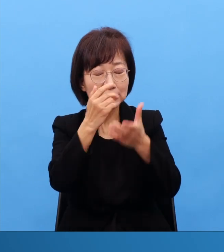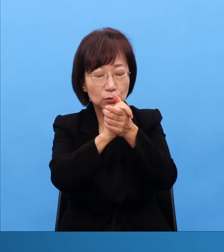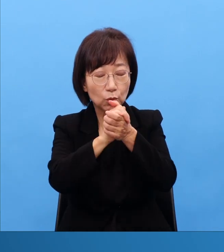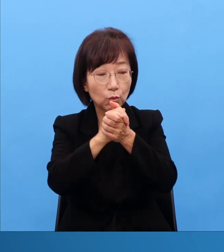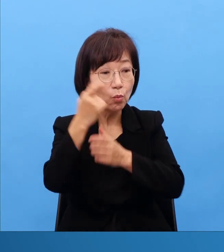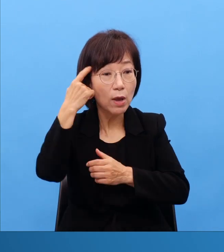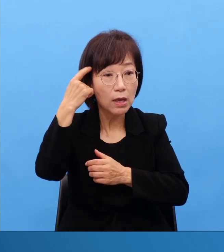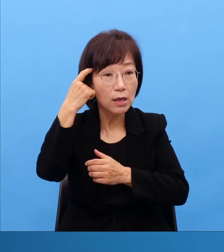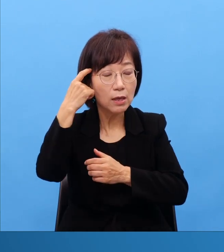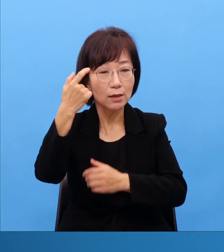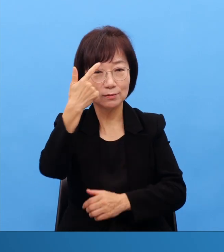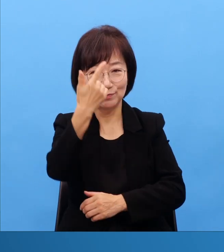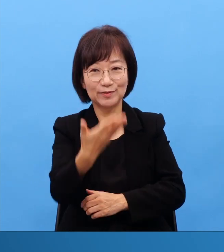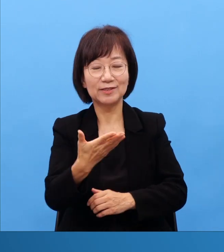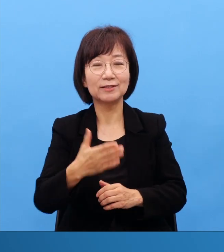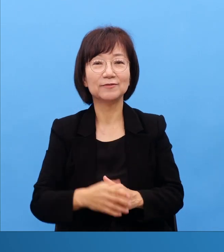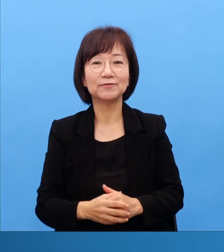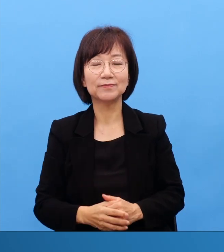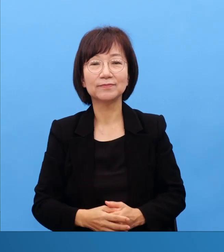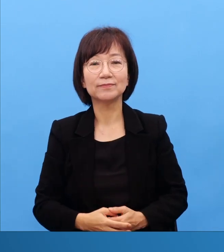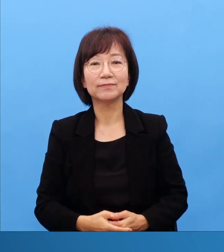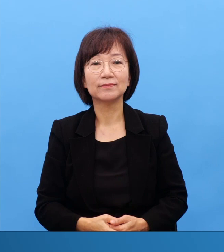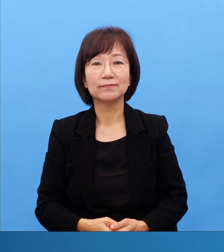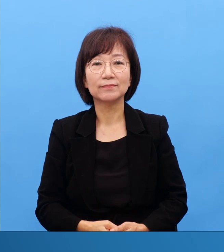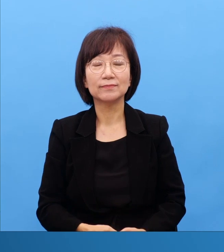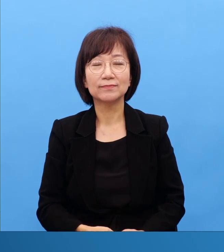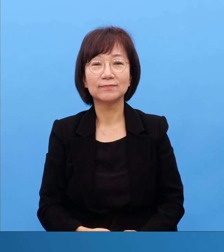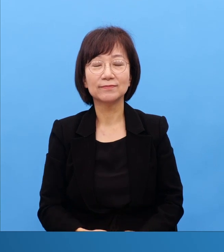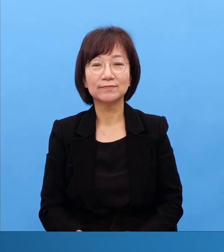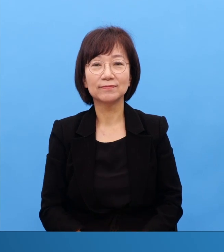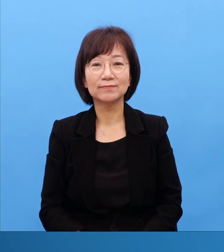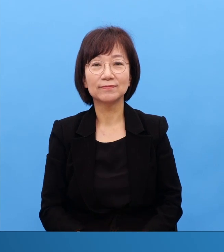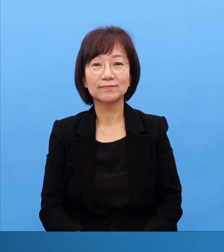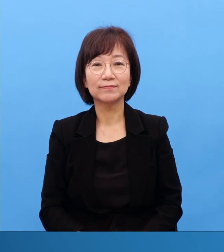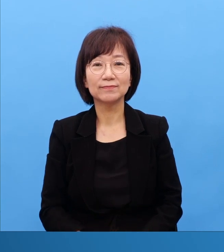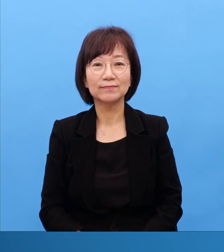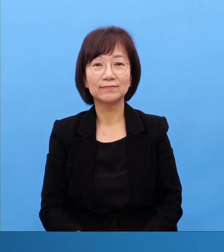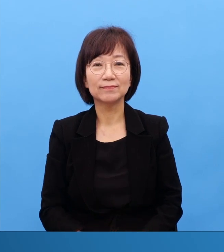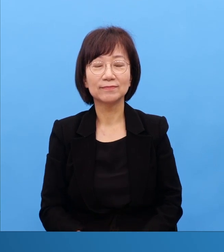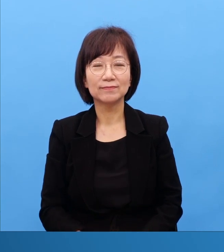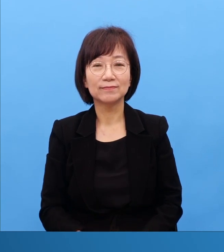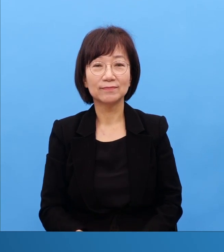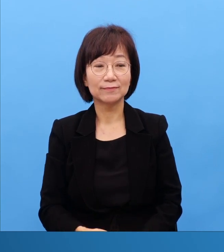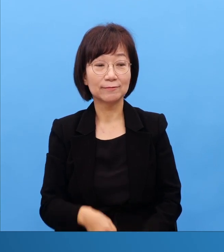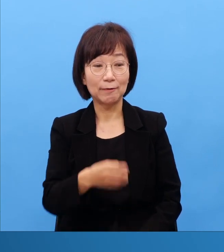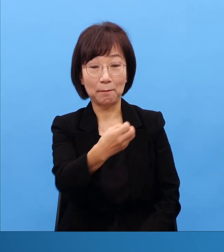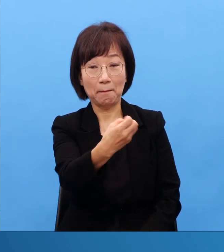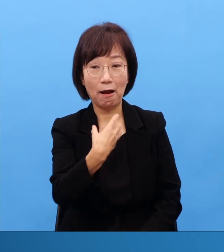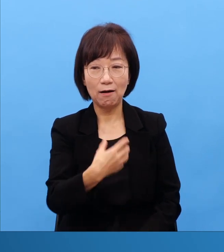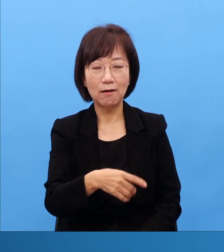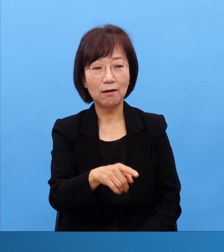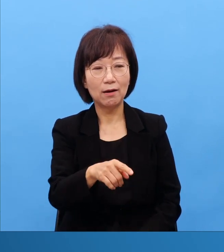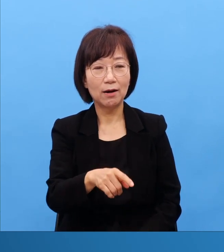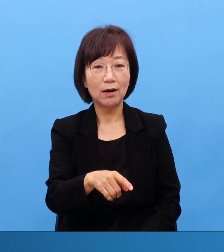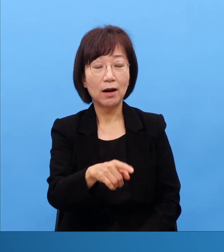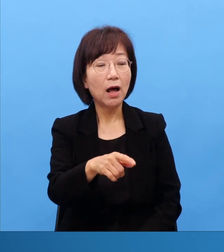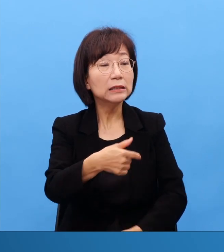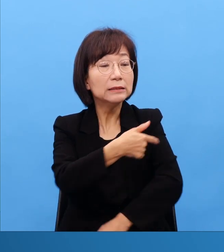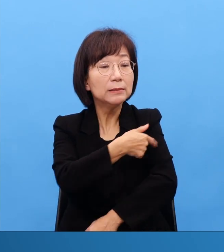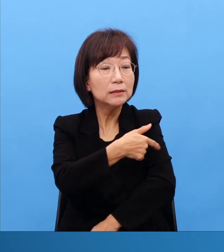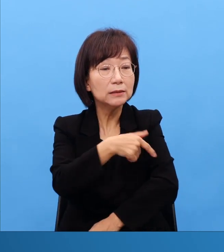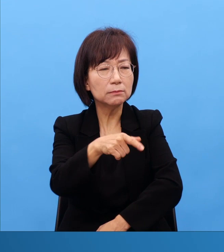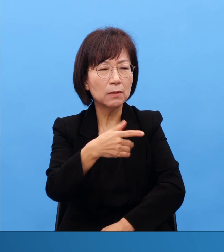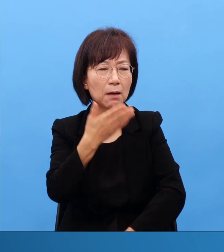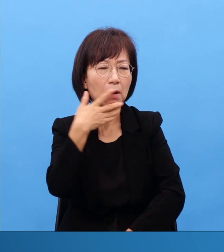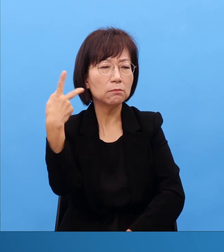asked him, why did you have a fasting prayer? 내가 신앙이 그 지금 집사인데 집사보다 못하지. 아니 금식인 거 보고 왜 했냐, 뭔 일이냐 내가